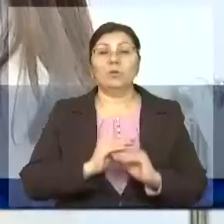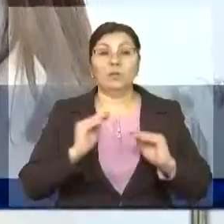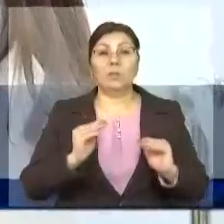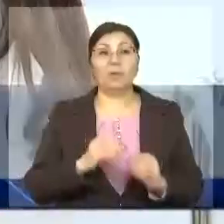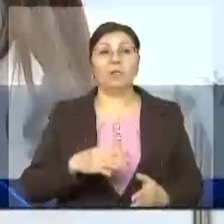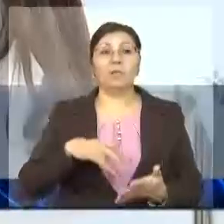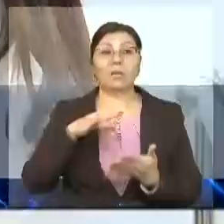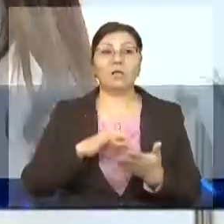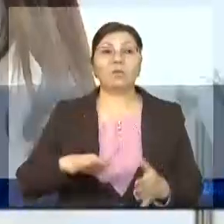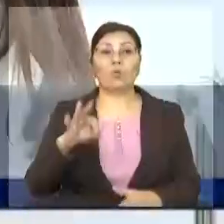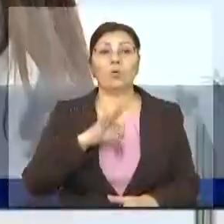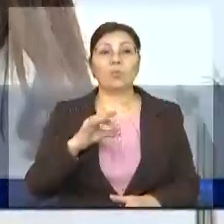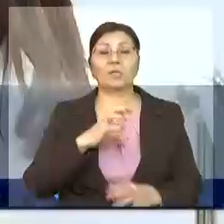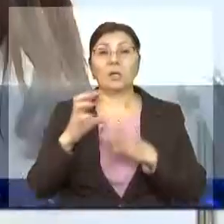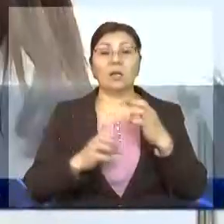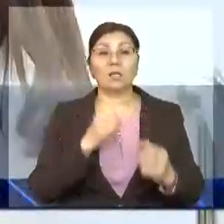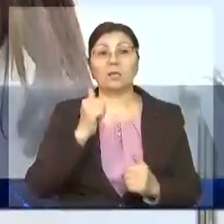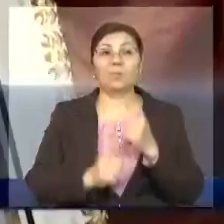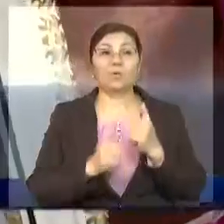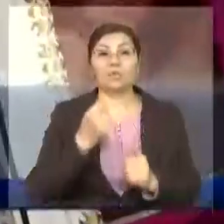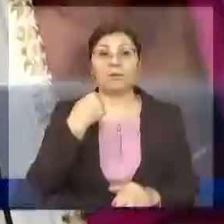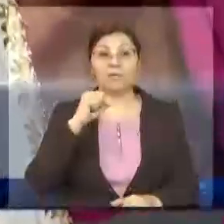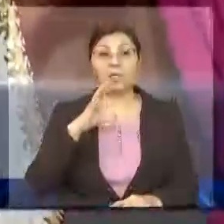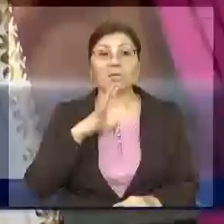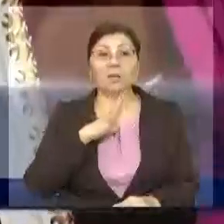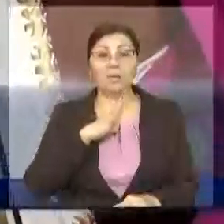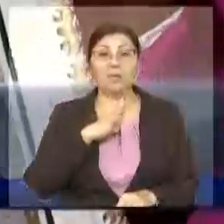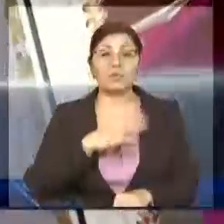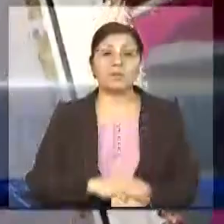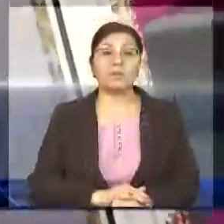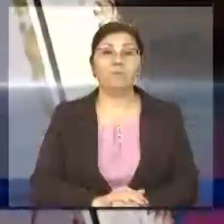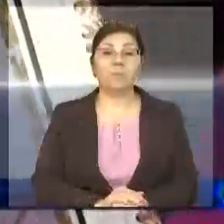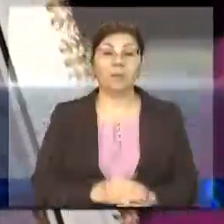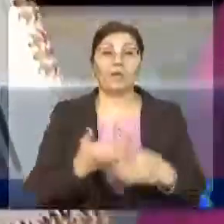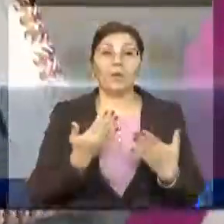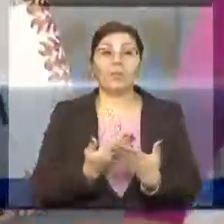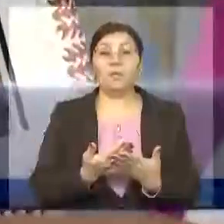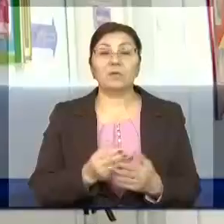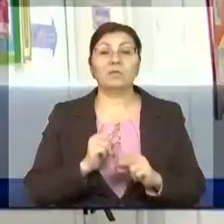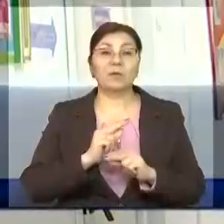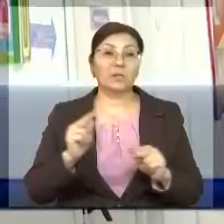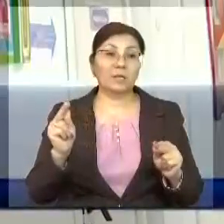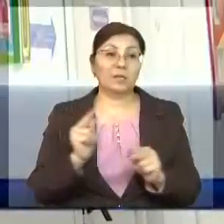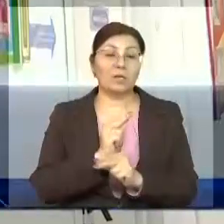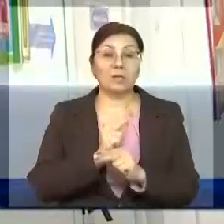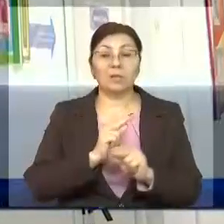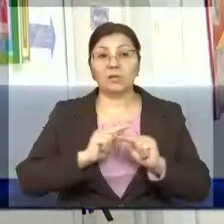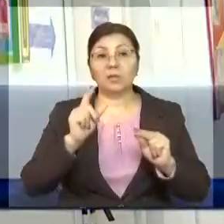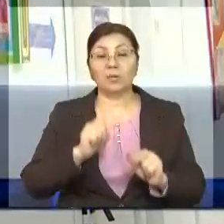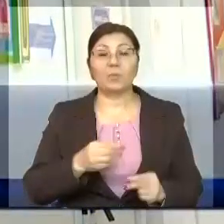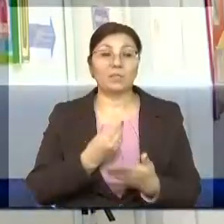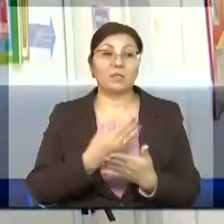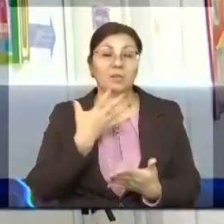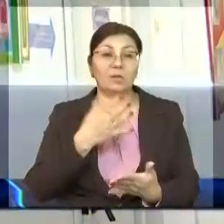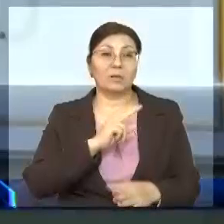де қалалық облыстық халықаралық байқауларда топ жарып, мектеп абыройын асқақтатып жүр. Тәрбие мен тәртіпті ту еткен еңбегі елеусіз